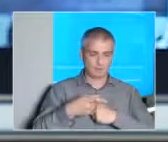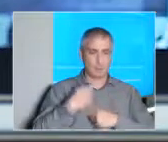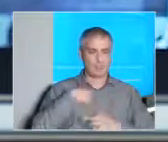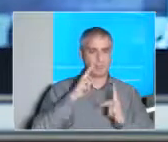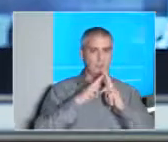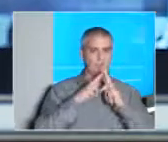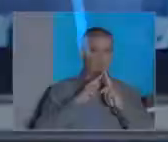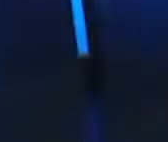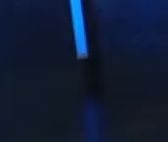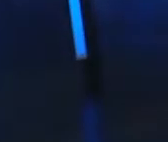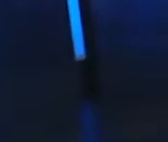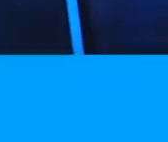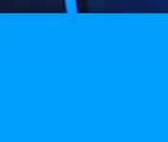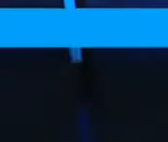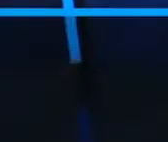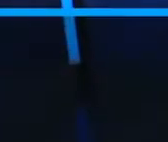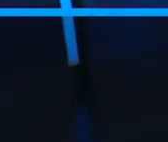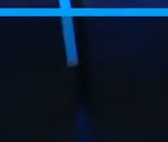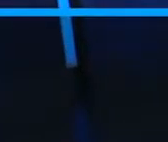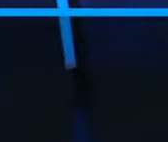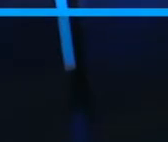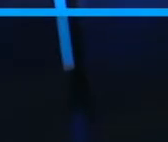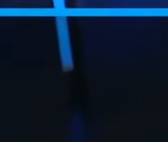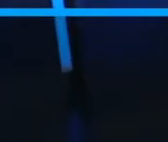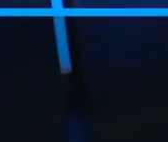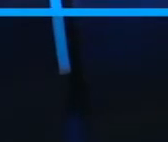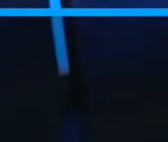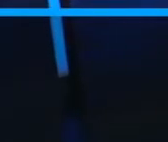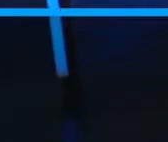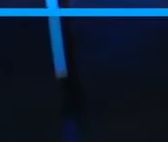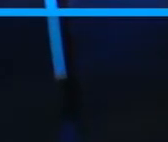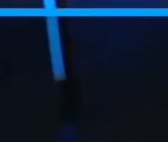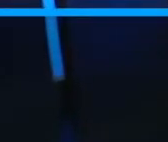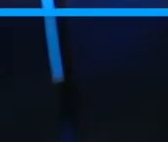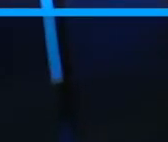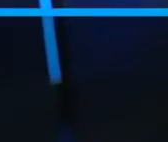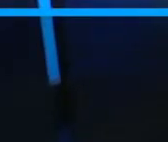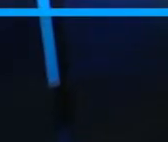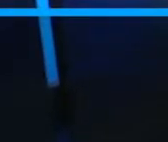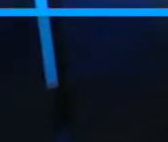אנחנו ניפגש. We'll be right back.